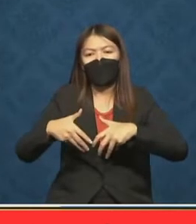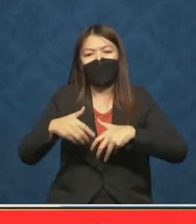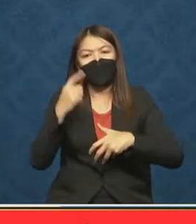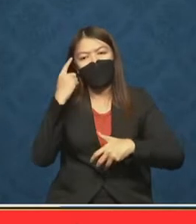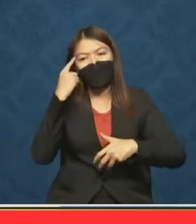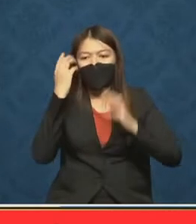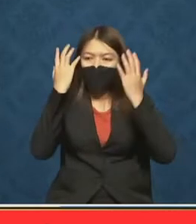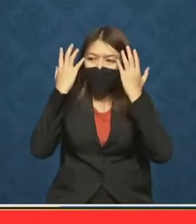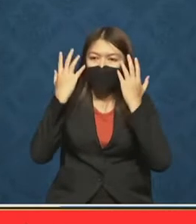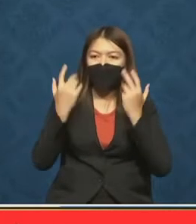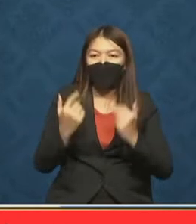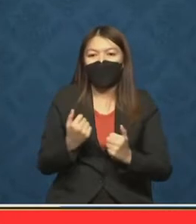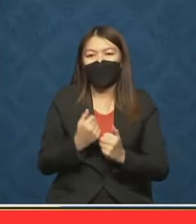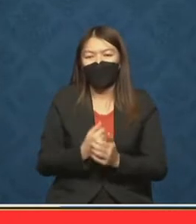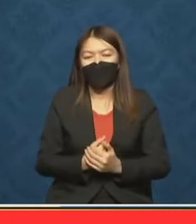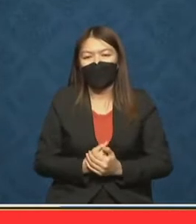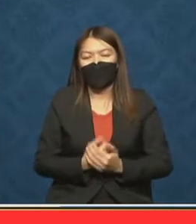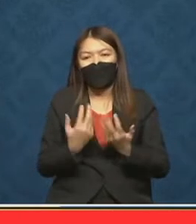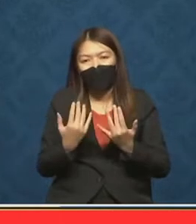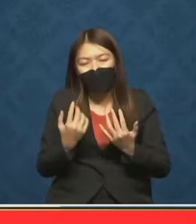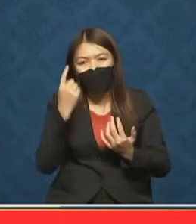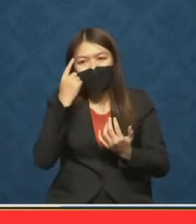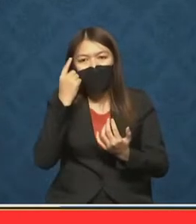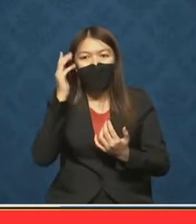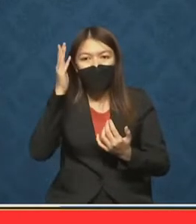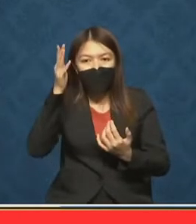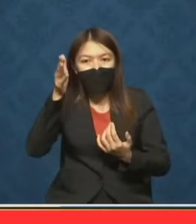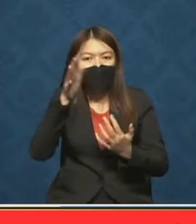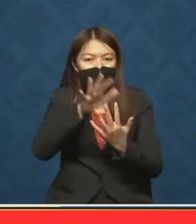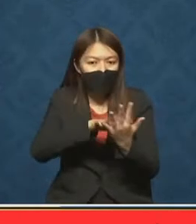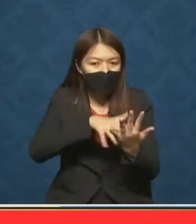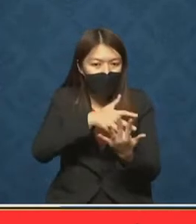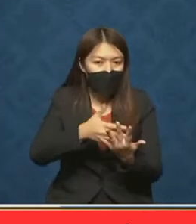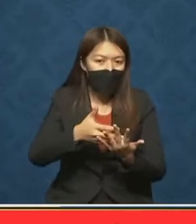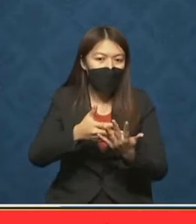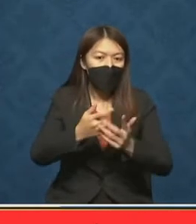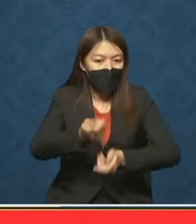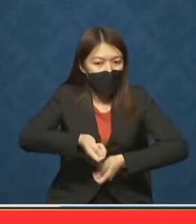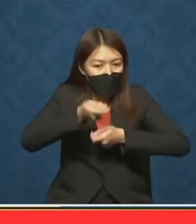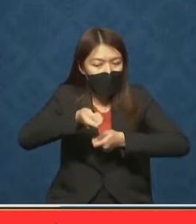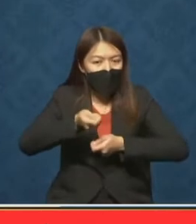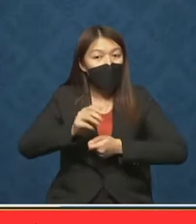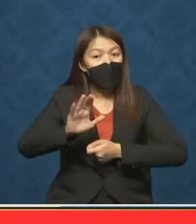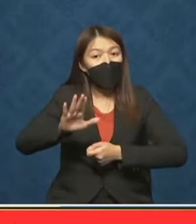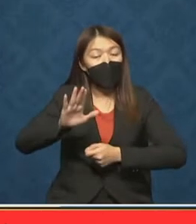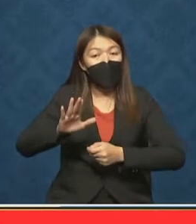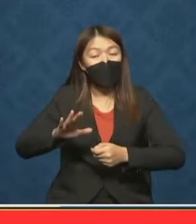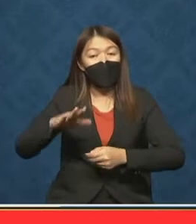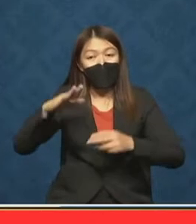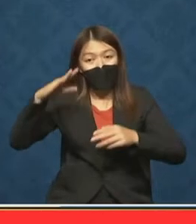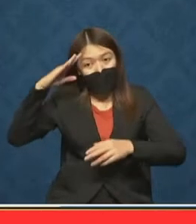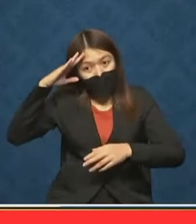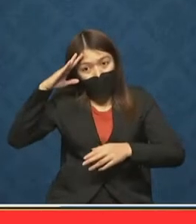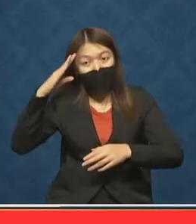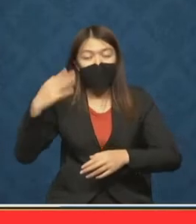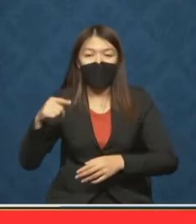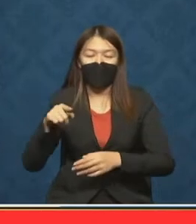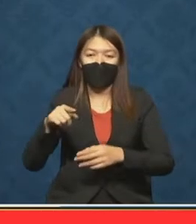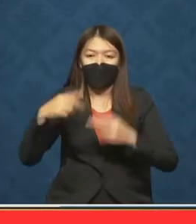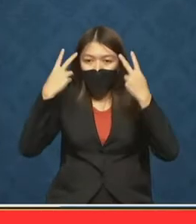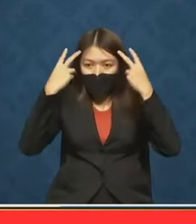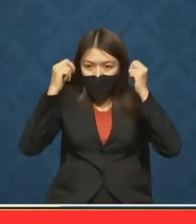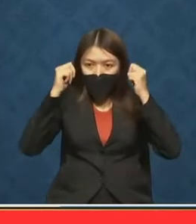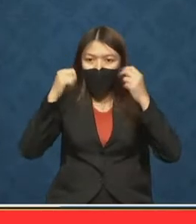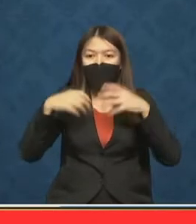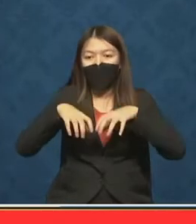หวังหมดหวังไม่สามารถ macaron anh ได้เลย Grantว่า Denise Yeahns espersiนั้นเป็นอะไร